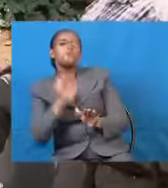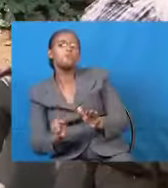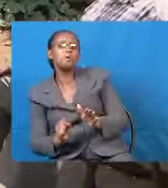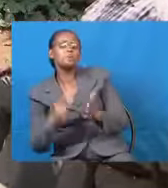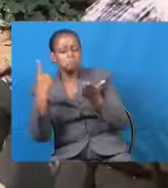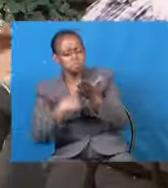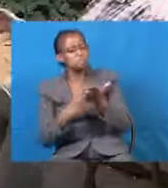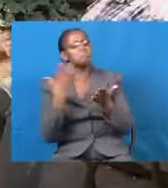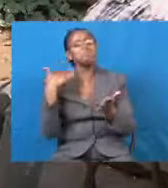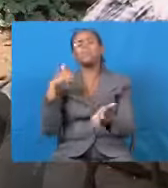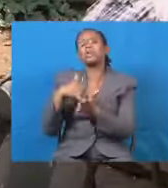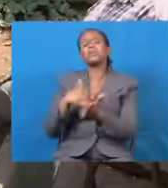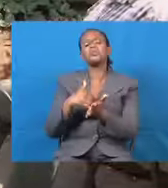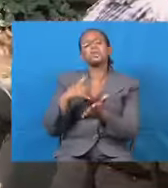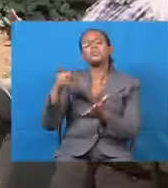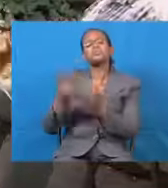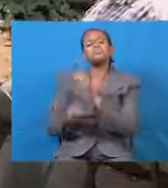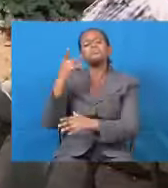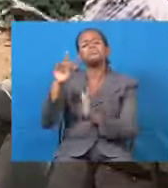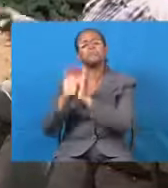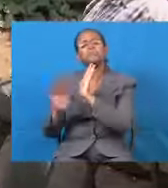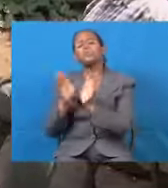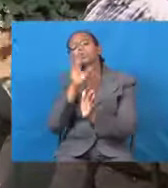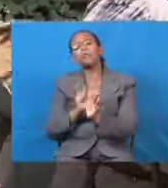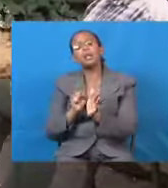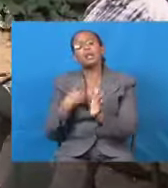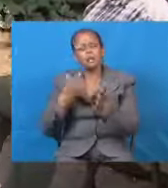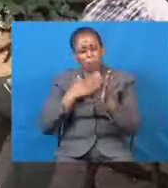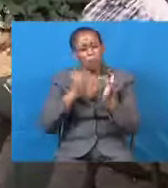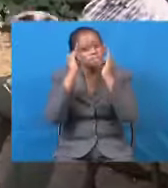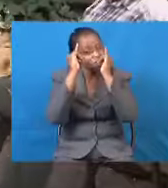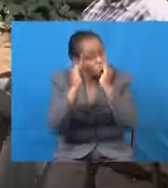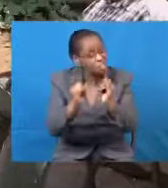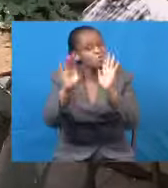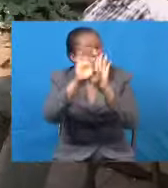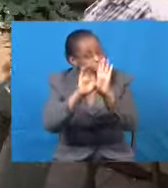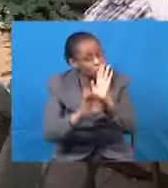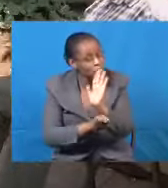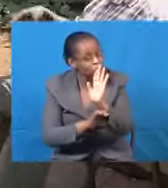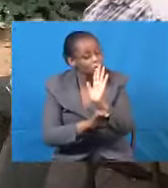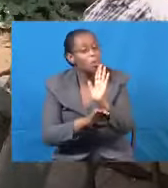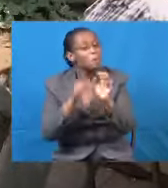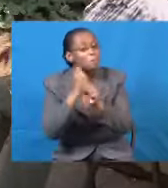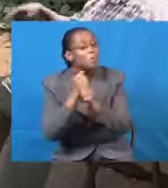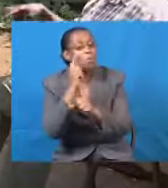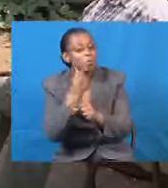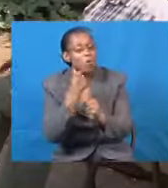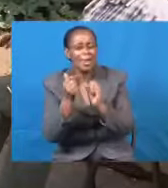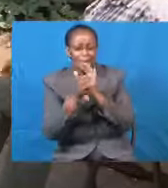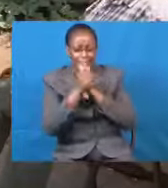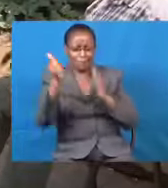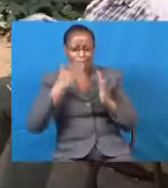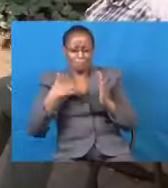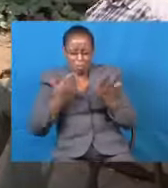Ambapo mzongu pia mwingereza yusika Sasa tunataka katiba mpia ambayo imetengenezwa na